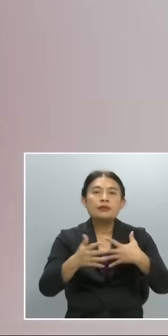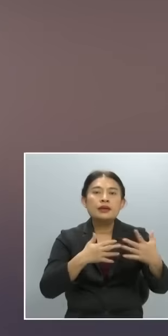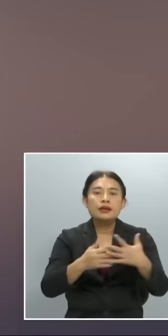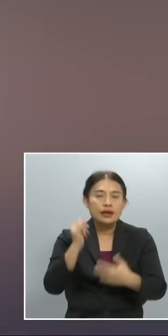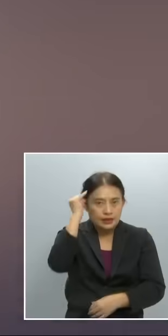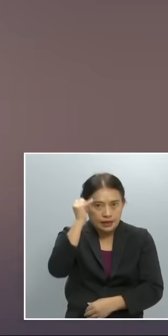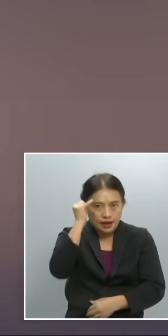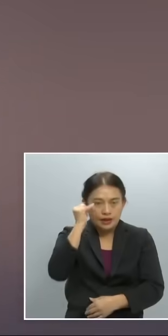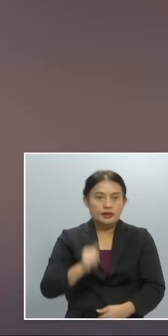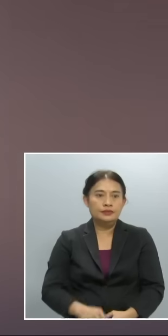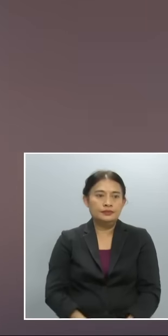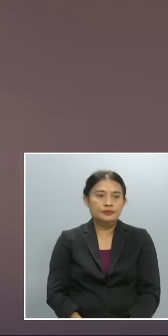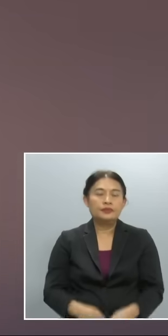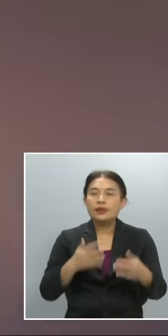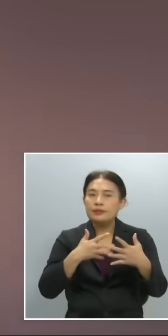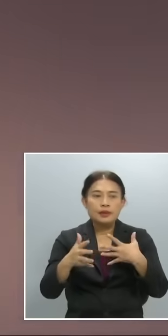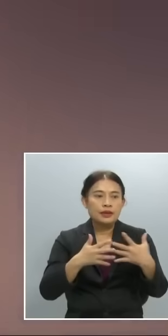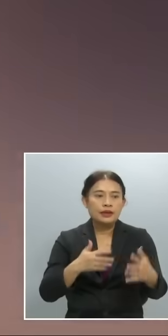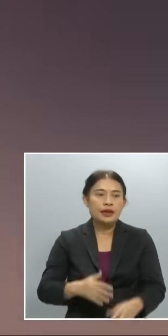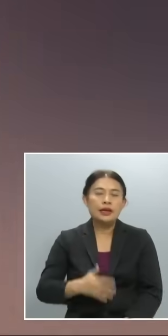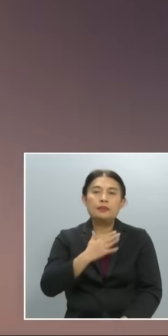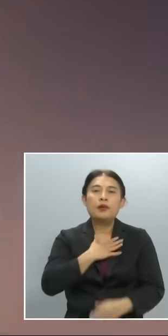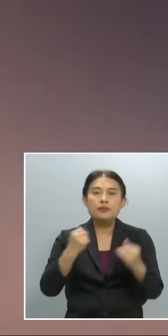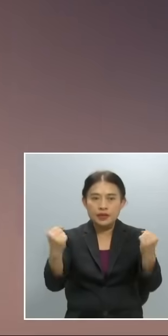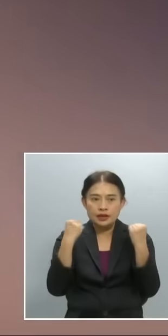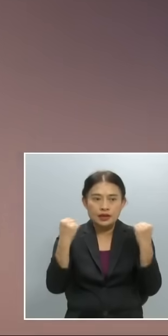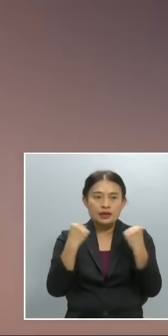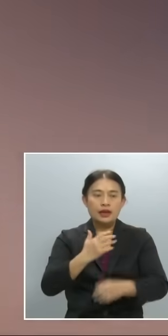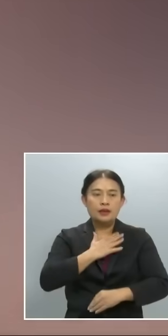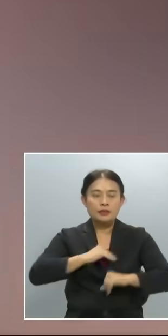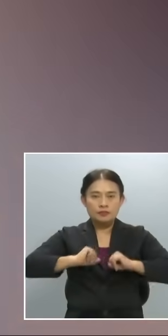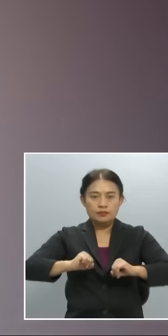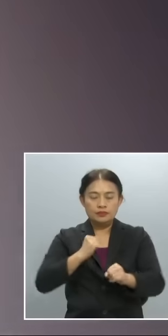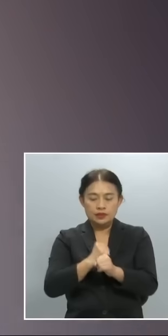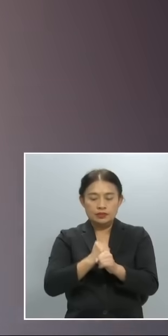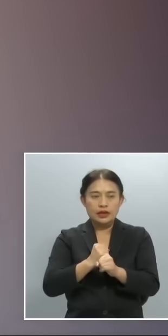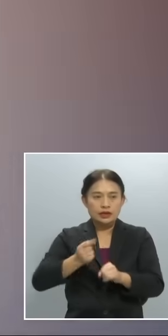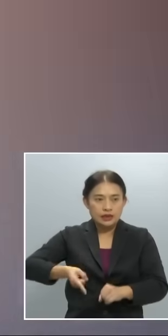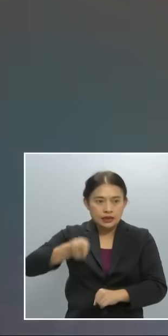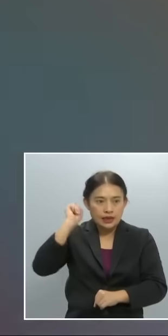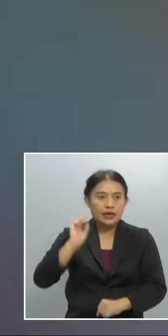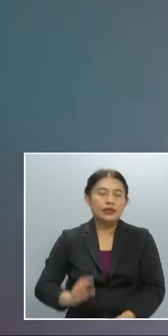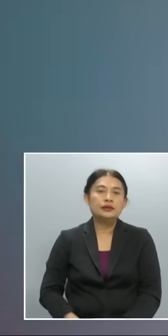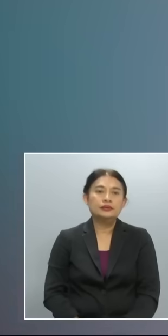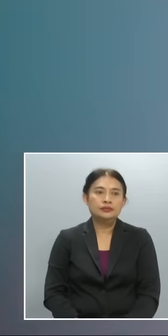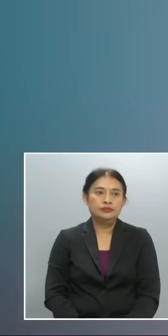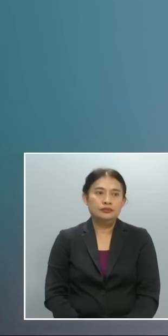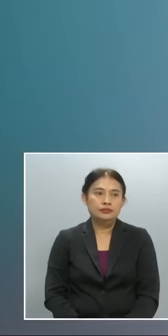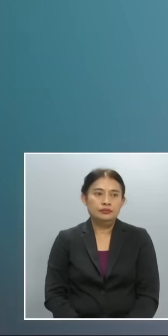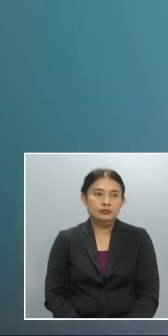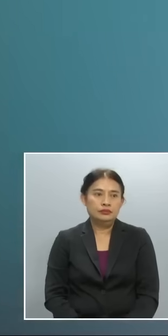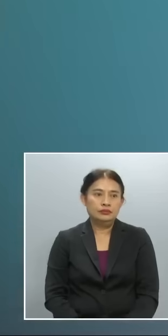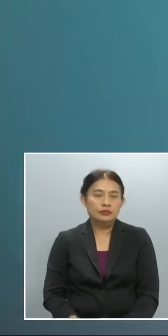สาม ไม่เป็นไรเลยผมยังแข็งแรงยังหนุ่มยังแน่นทำงานได้อีกนานไม่ต้องกลัวนะ คุณ